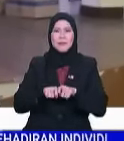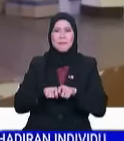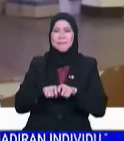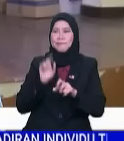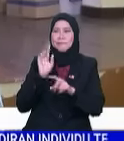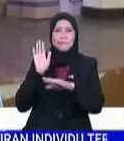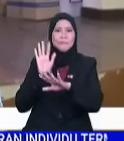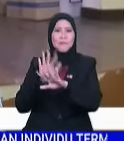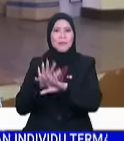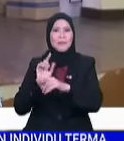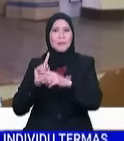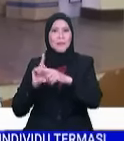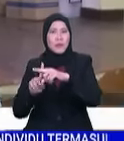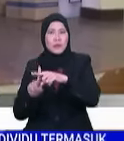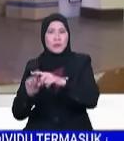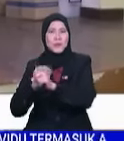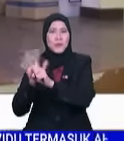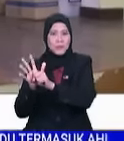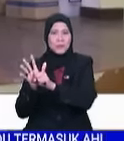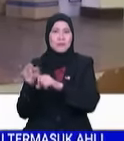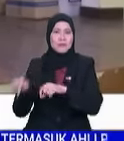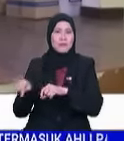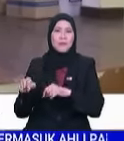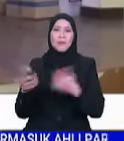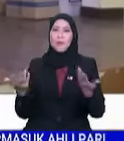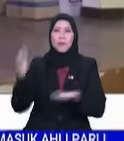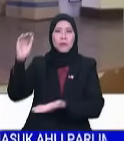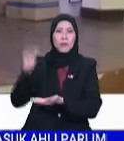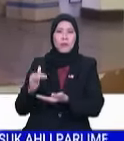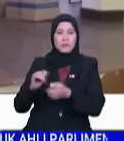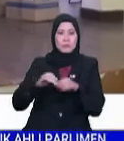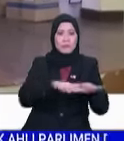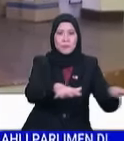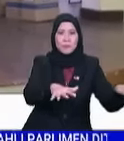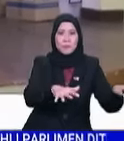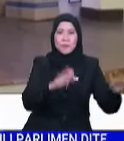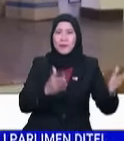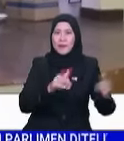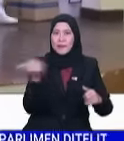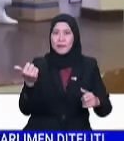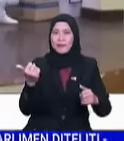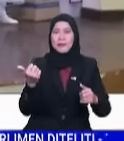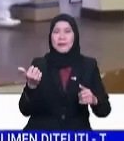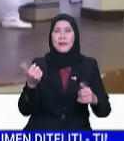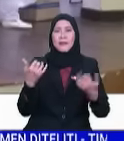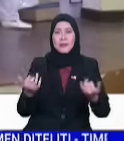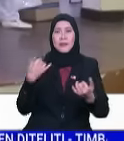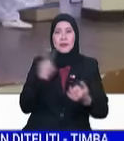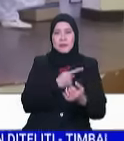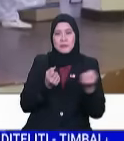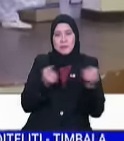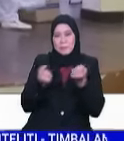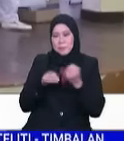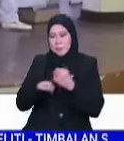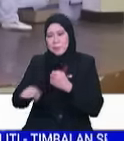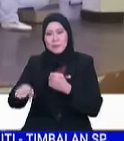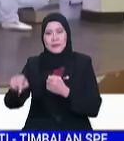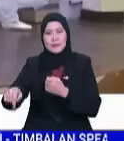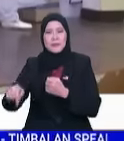kes positif. Jadi untuk mengurangkan risiko jangkitan kepada orang lain, kita masuk ke kawasan PKPD dan juga kita